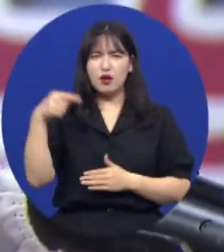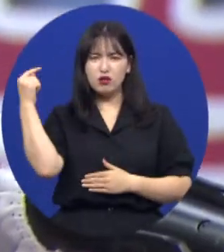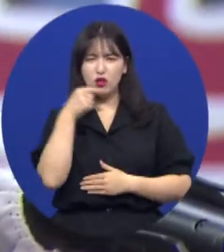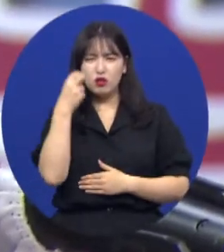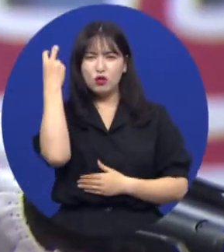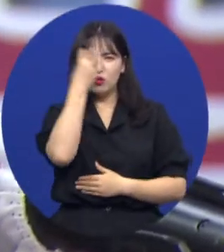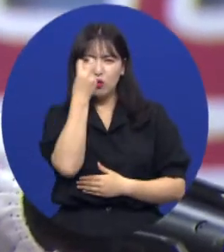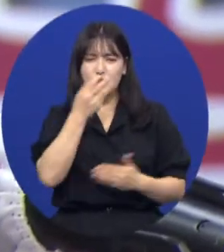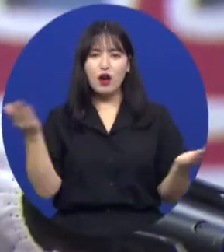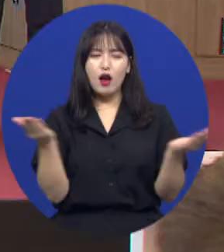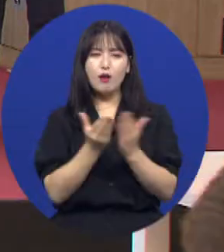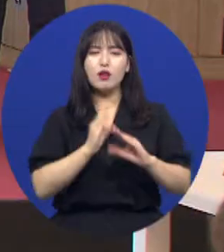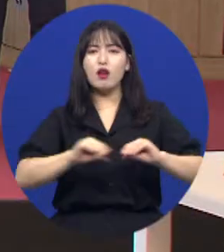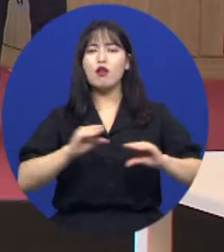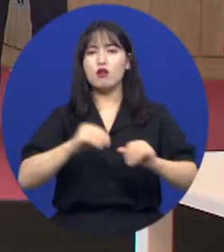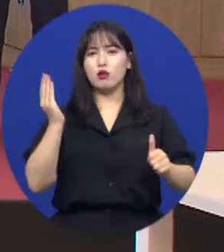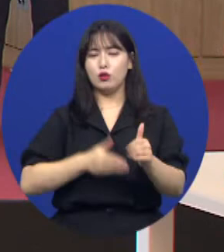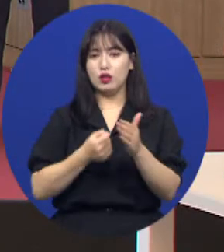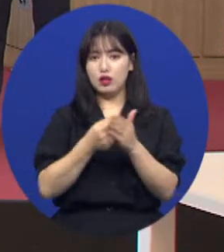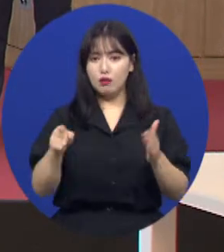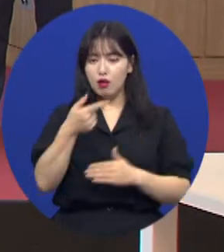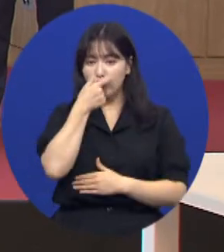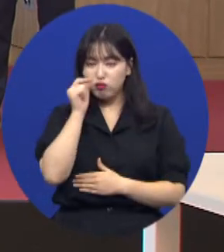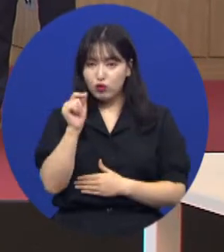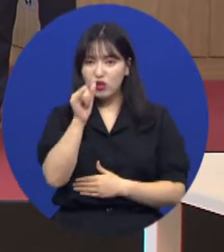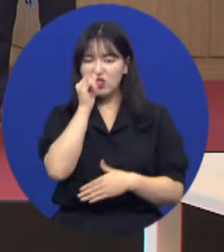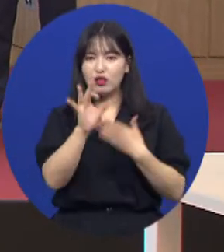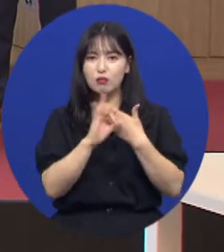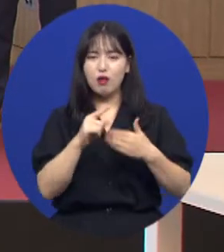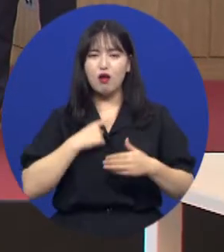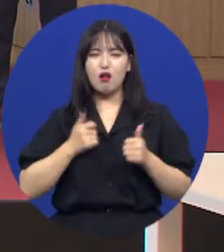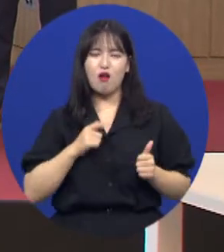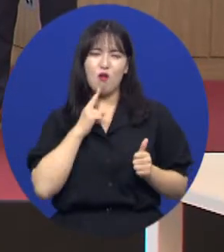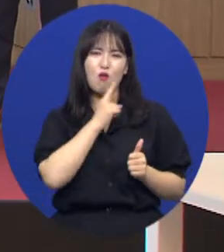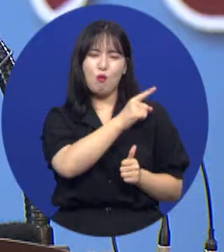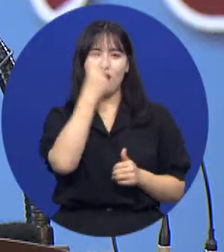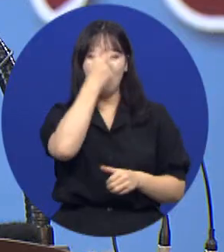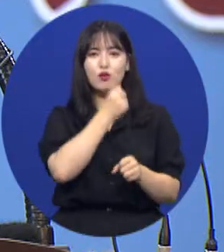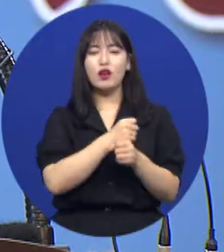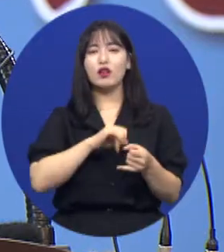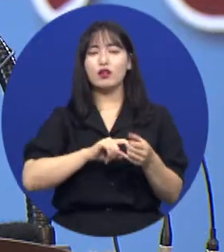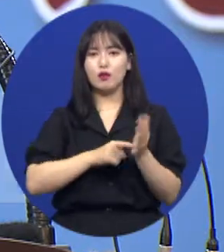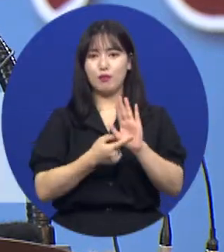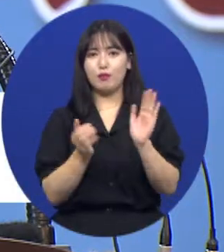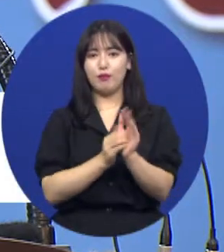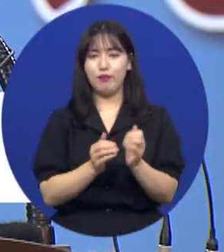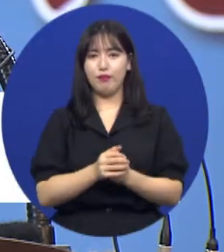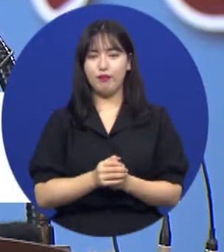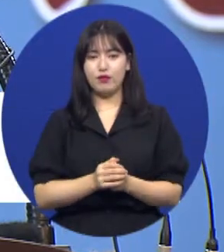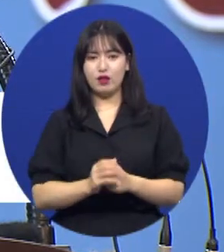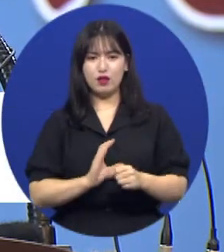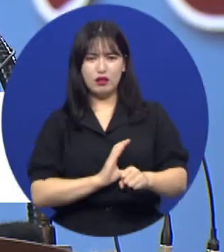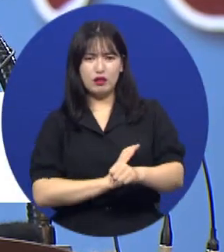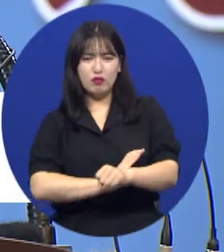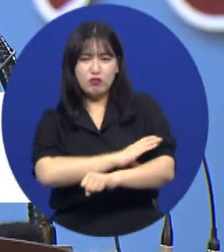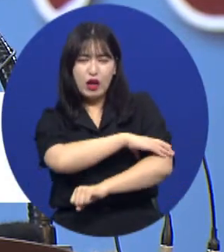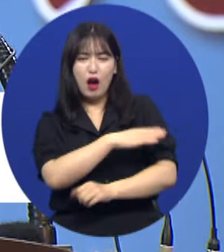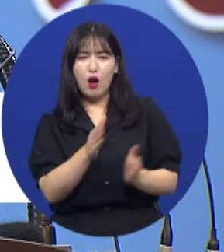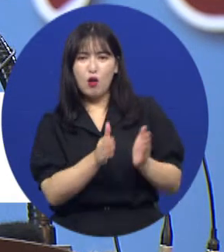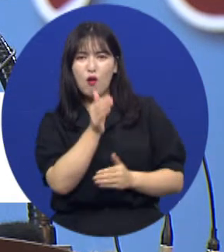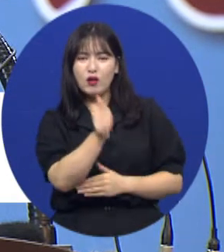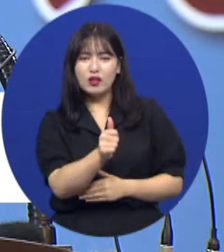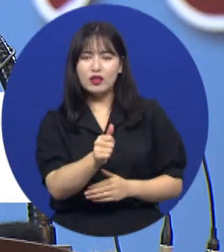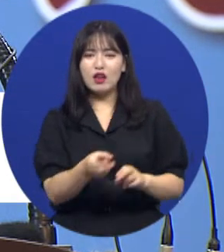합당한 조치를 요구하며 미흡할 경우 고발도 검토하겠다고 밝혔습니다. 제왕적 도지사로